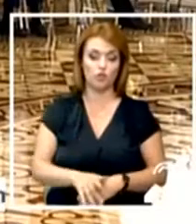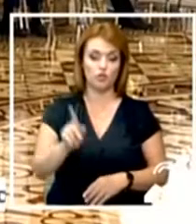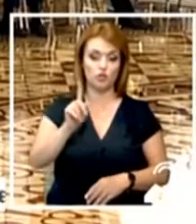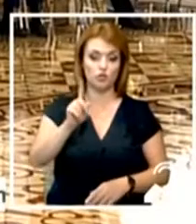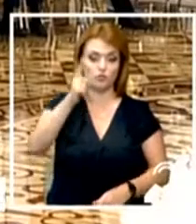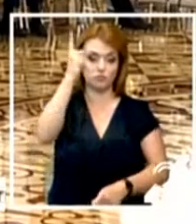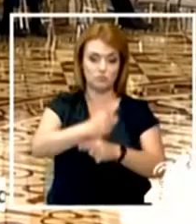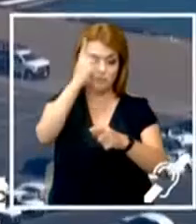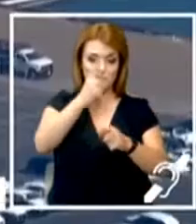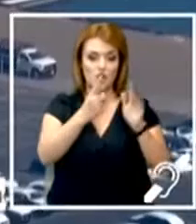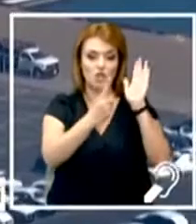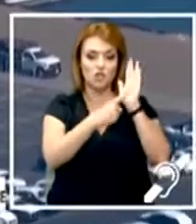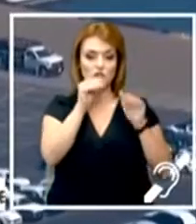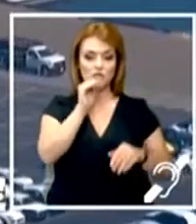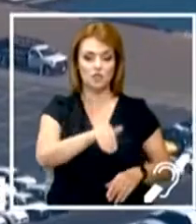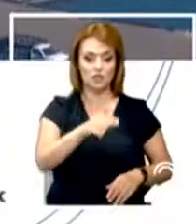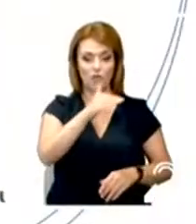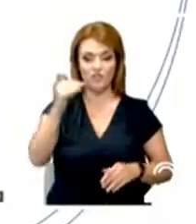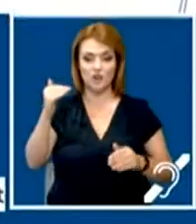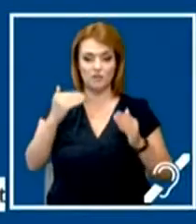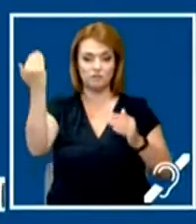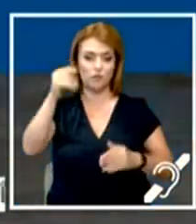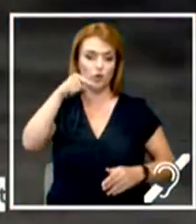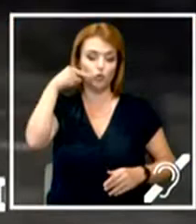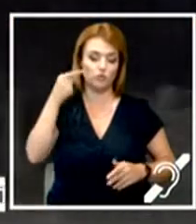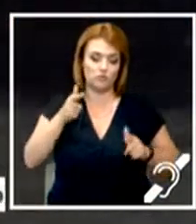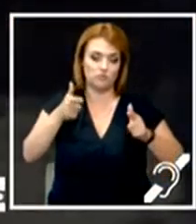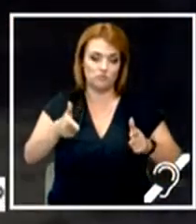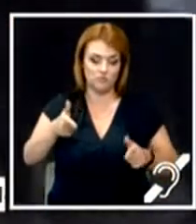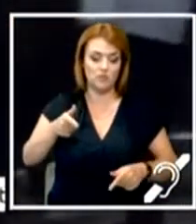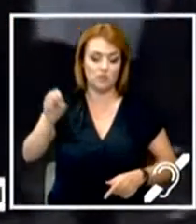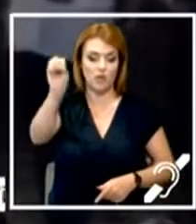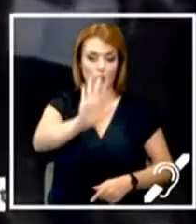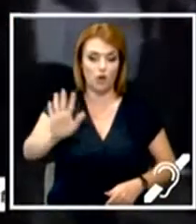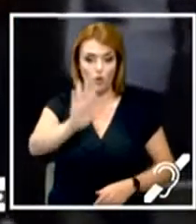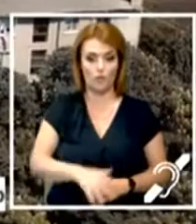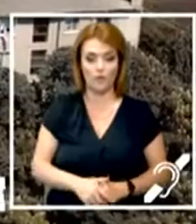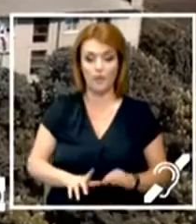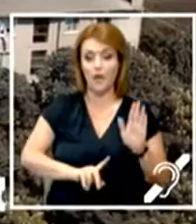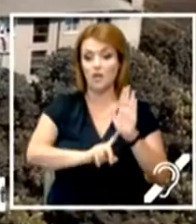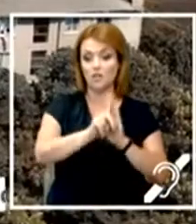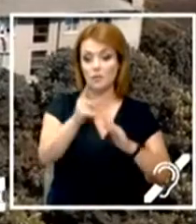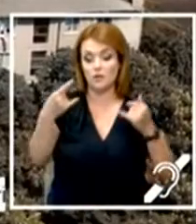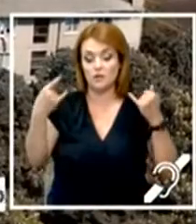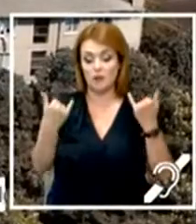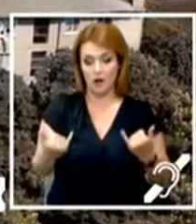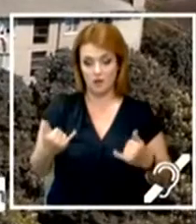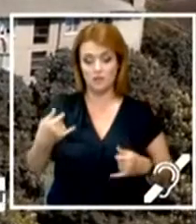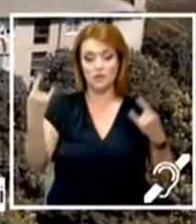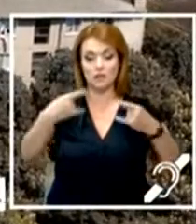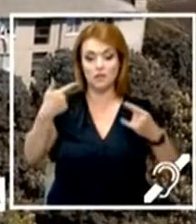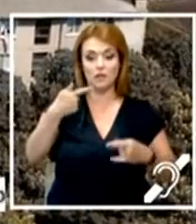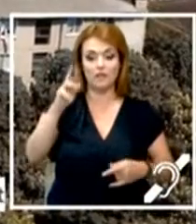oficiali, oligarhi și propagandiști ruși. TVR Moldova lansează astăzi o nouă campanie dedicată